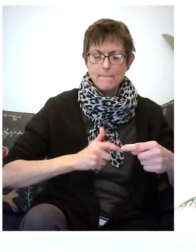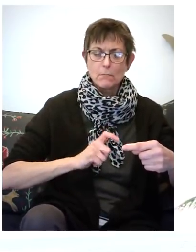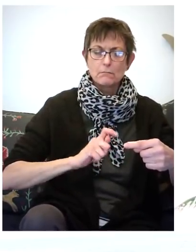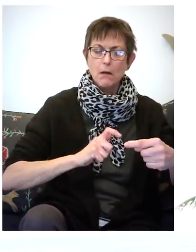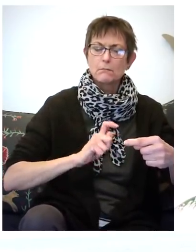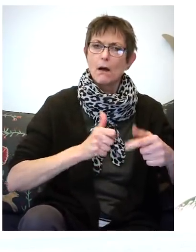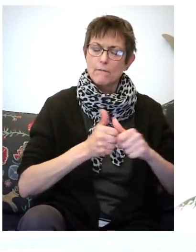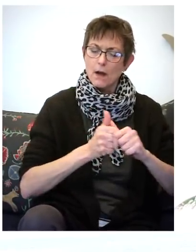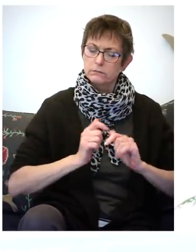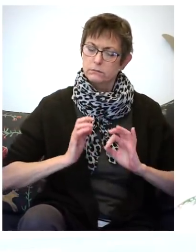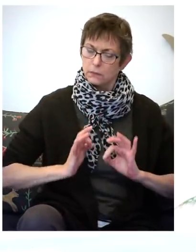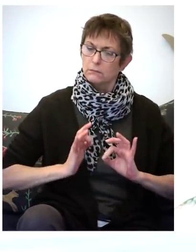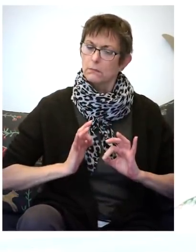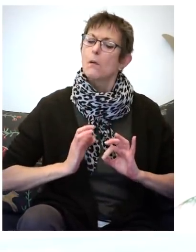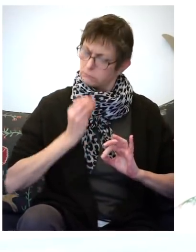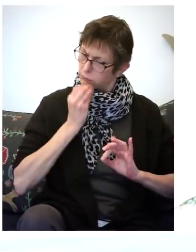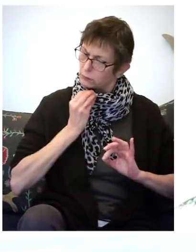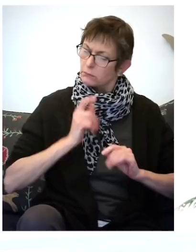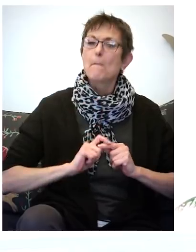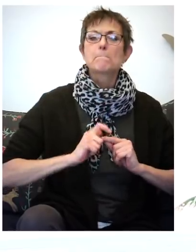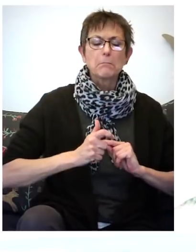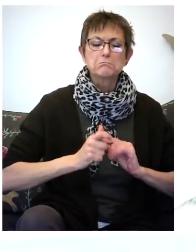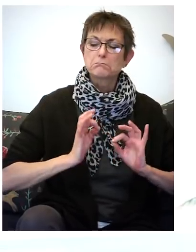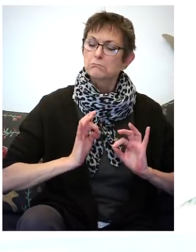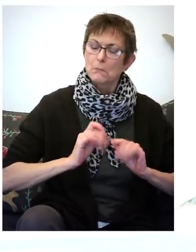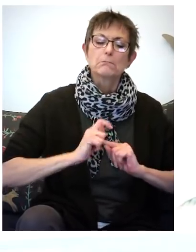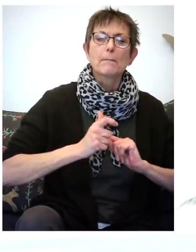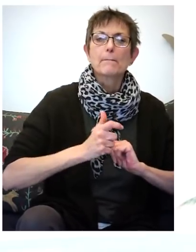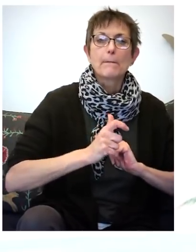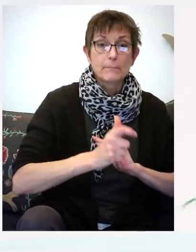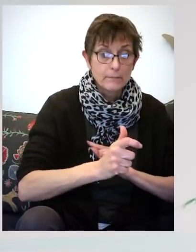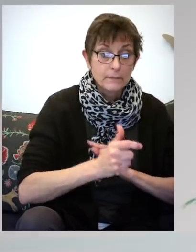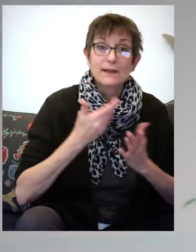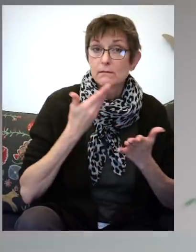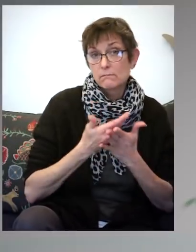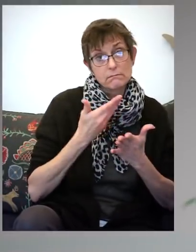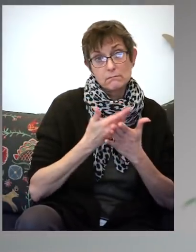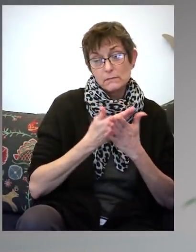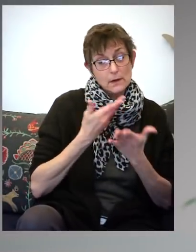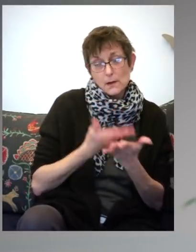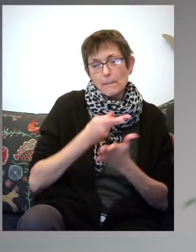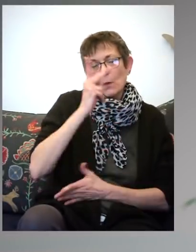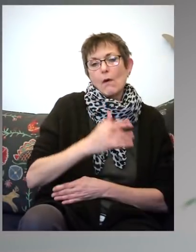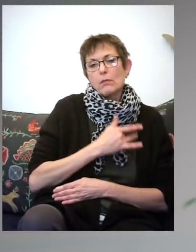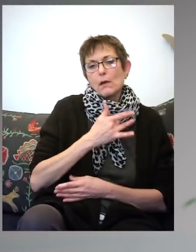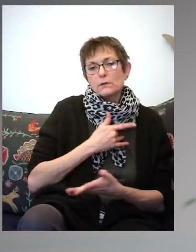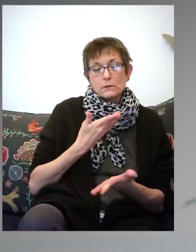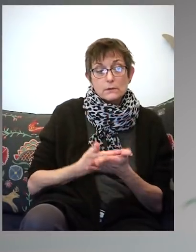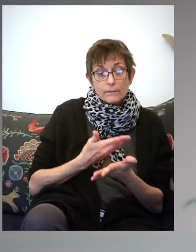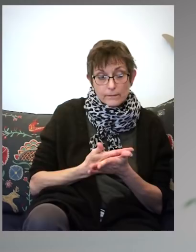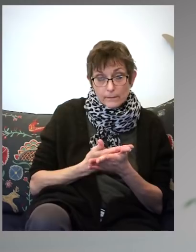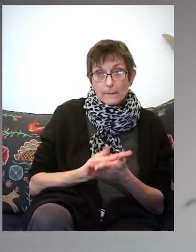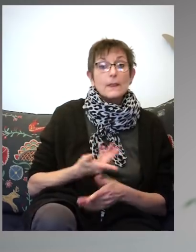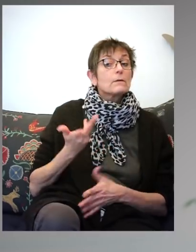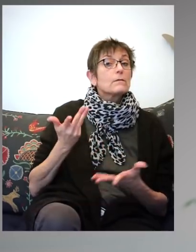en trouvant son point d'équilibre à chaque fois avant de passer à l'autre barreau. Je suis très fier d'avoir trouvé cette métaphore. Et enfin, la dernière partie est sûrement la plus intéressante de cette vidéo. Ça